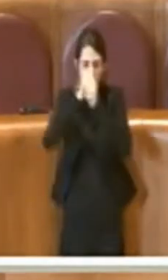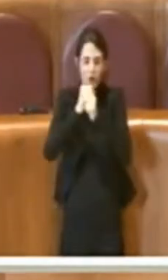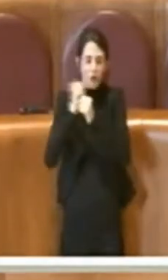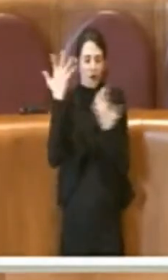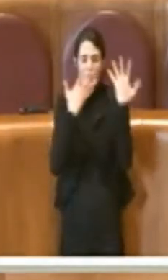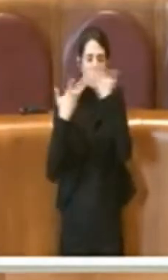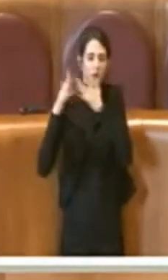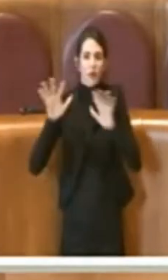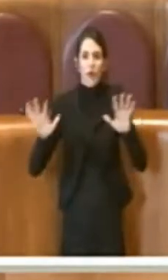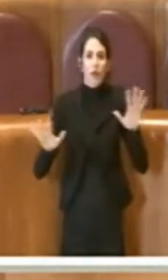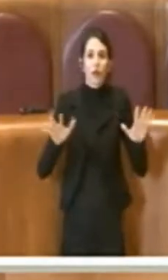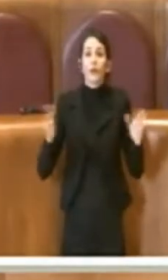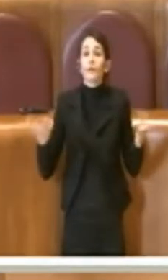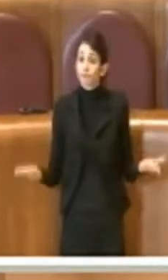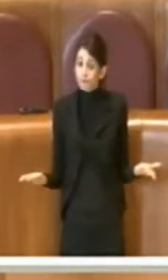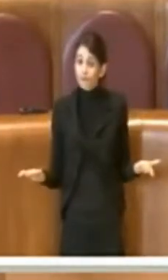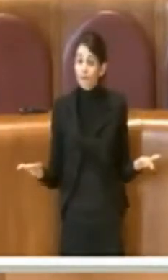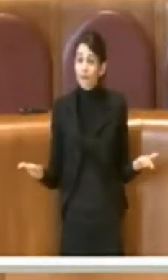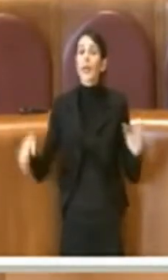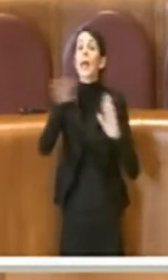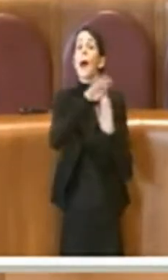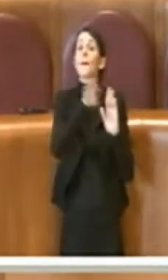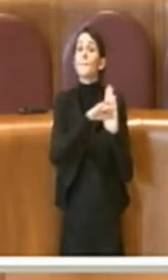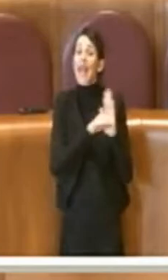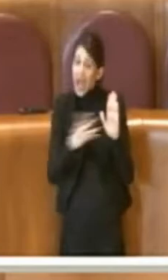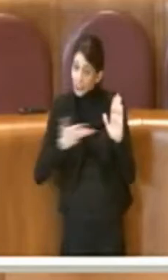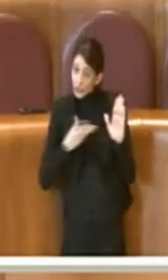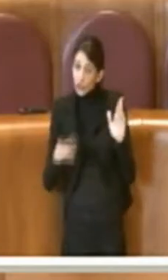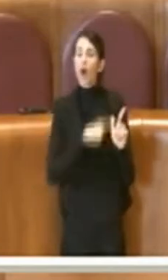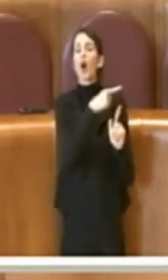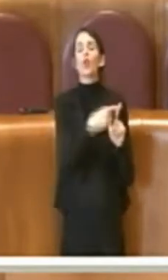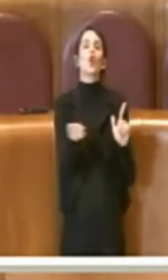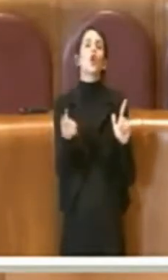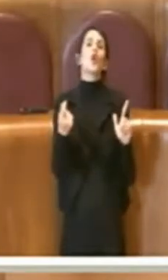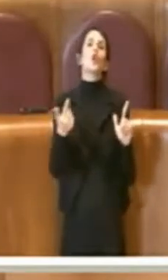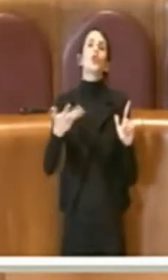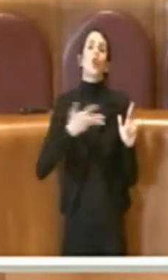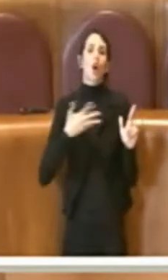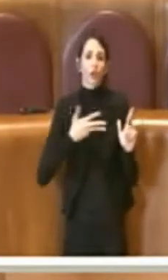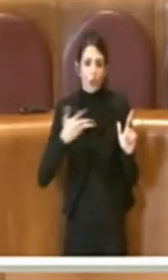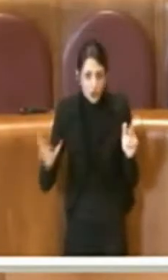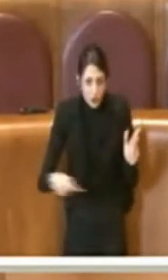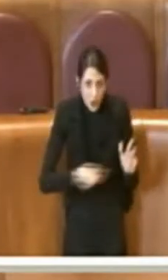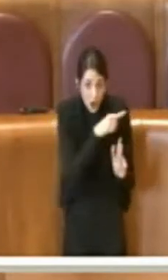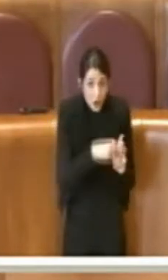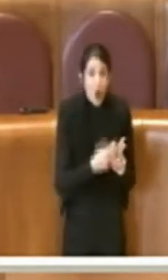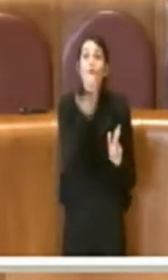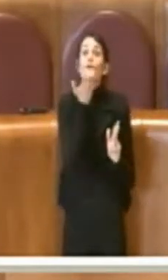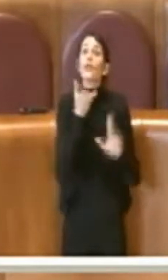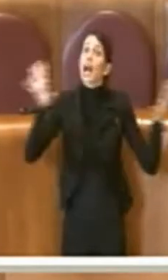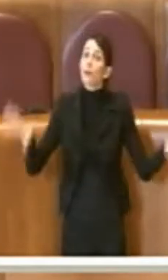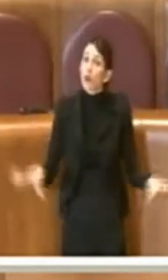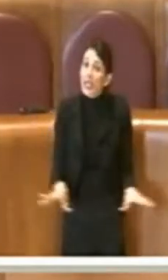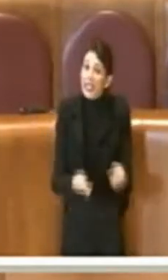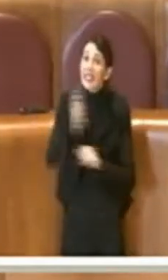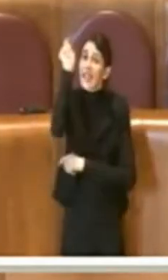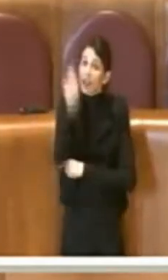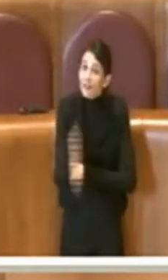qua. Quindi i piani ci sono, i soldi ci sono, vogliamo incominciare ad attuare